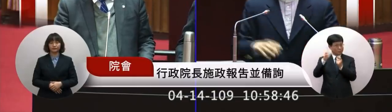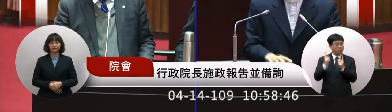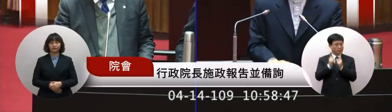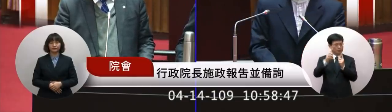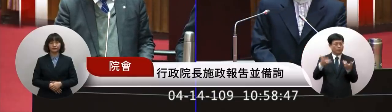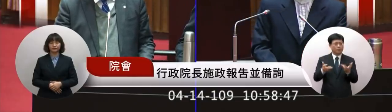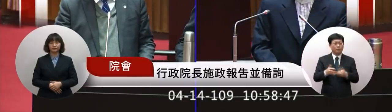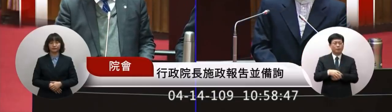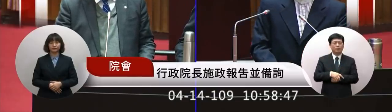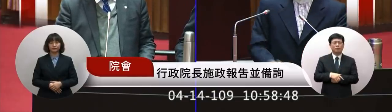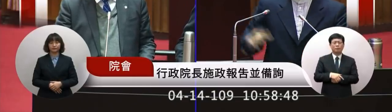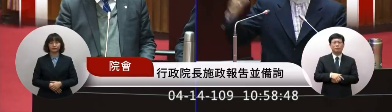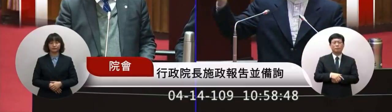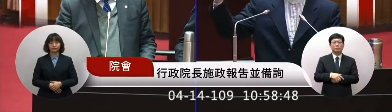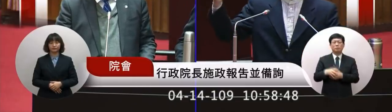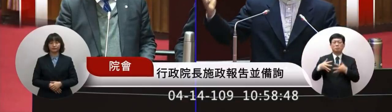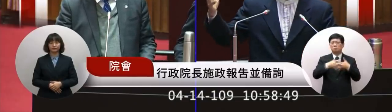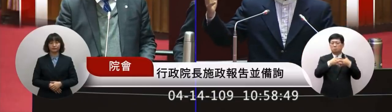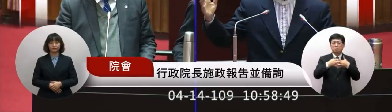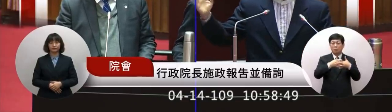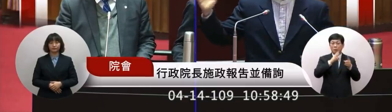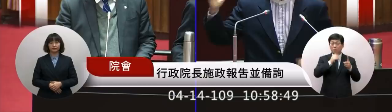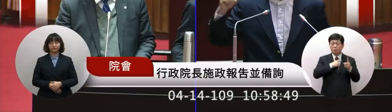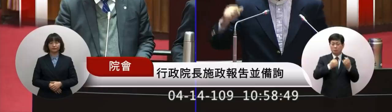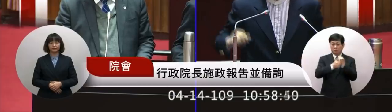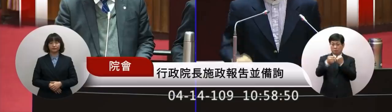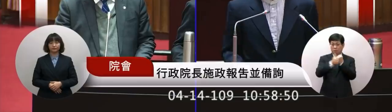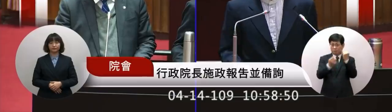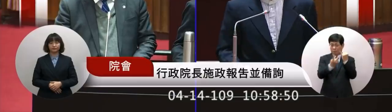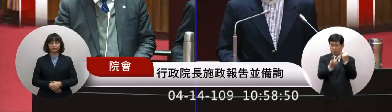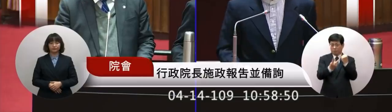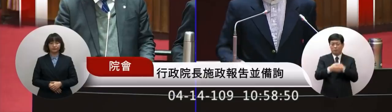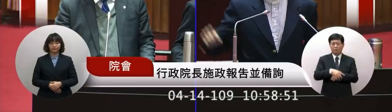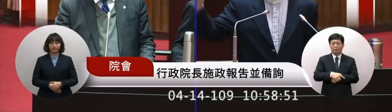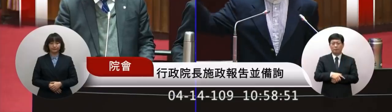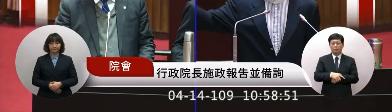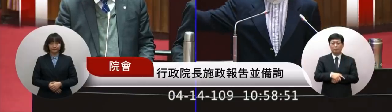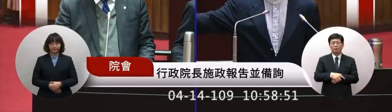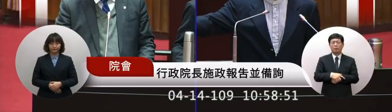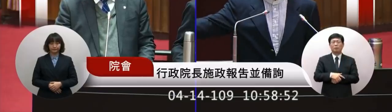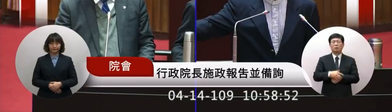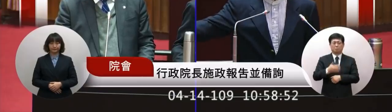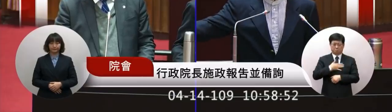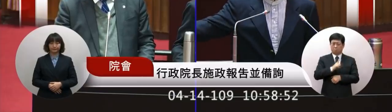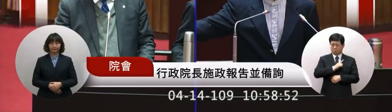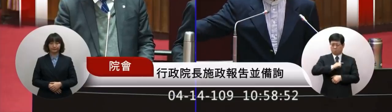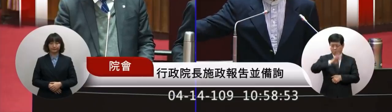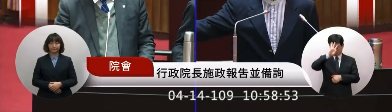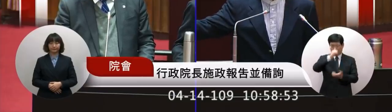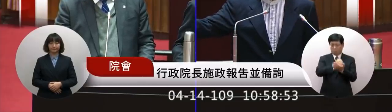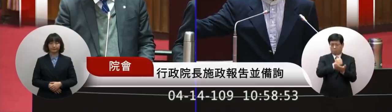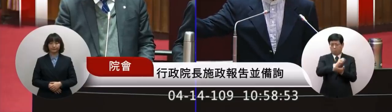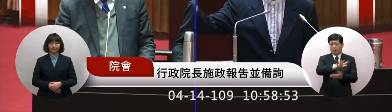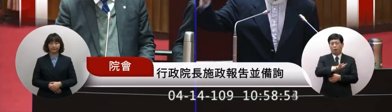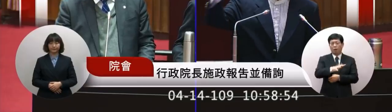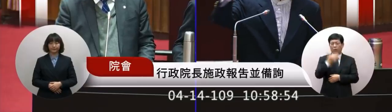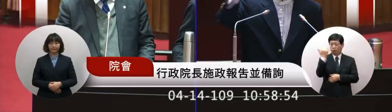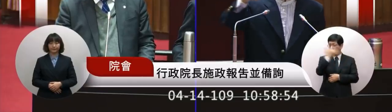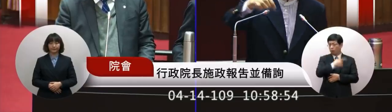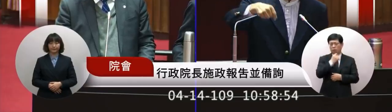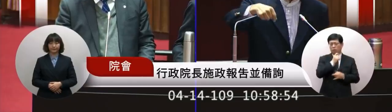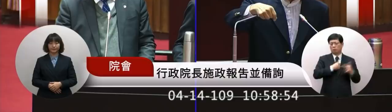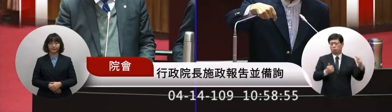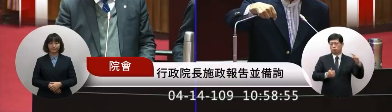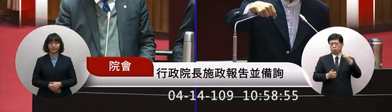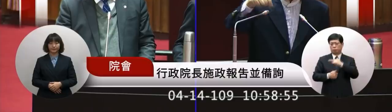这个事情啦、啊。美国一对的夫妻。已经知道确诊了，结果他还搭飞